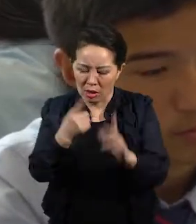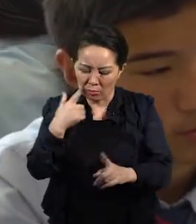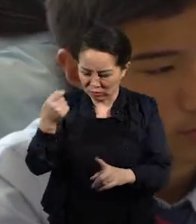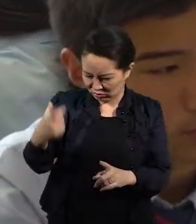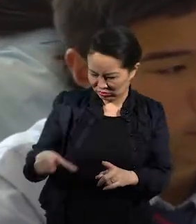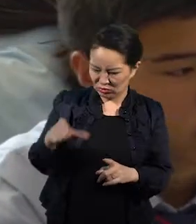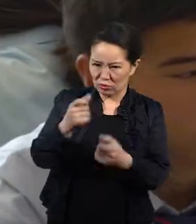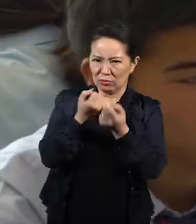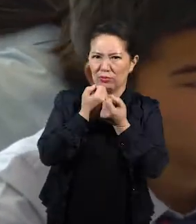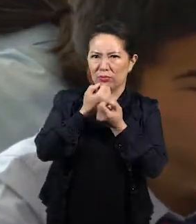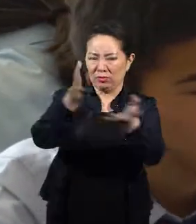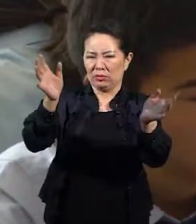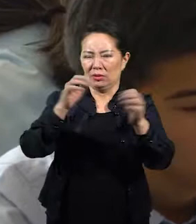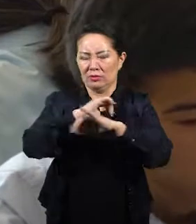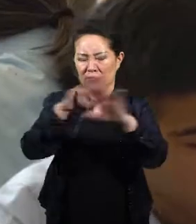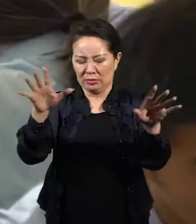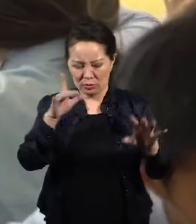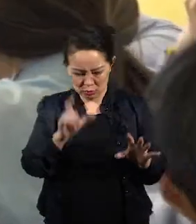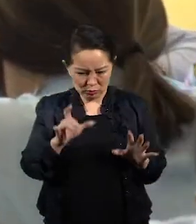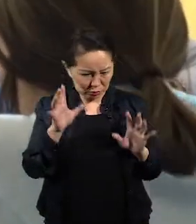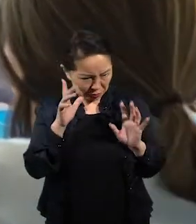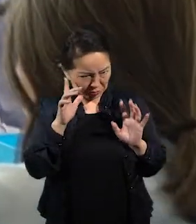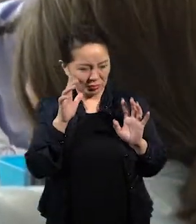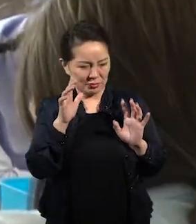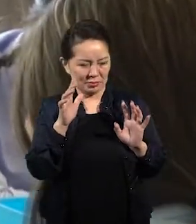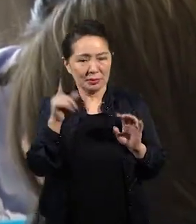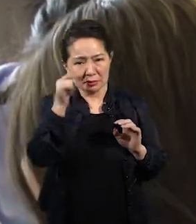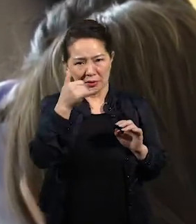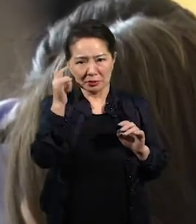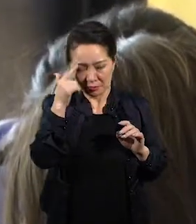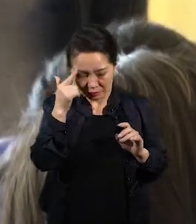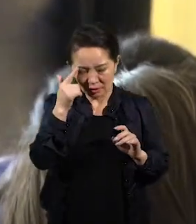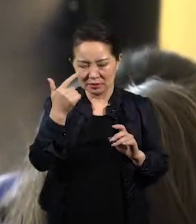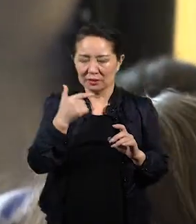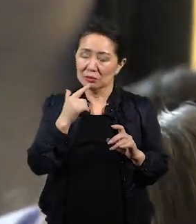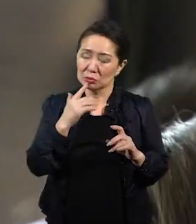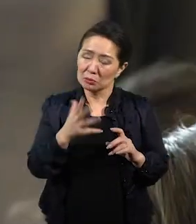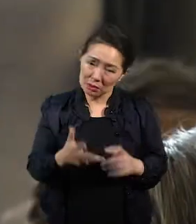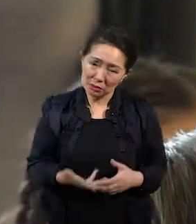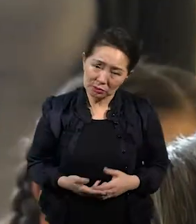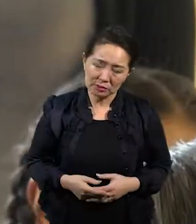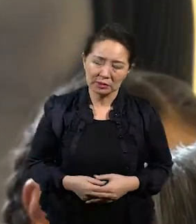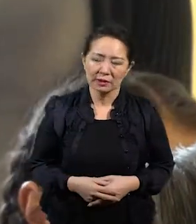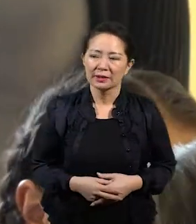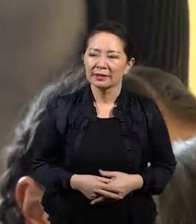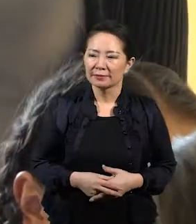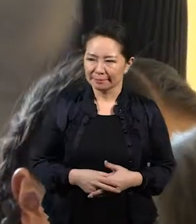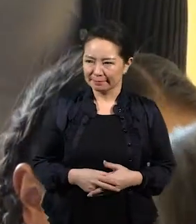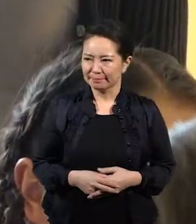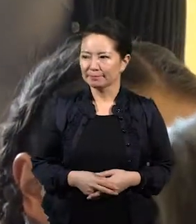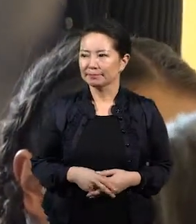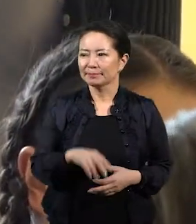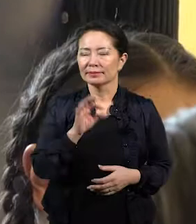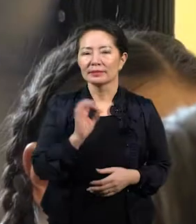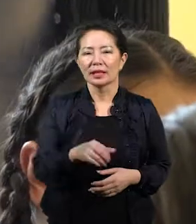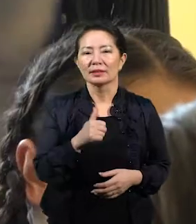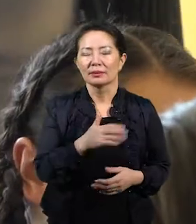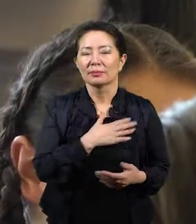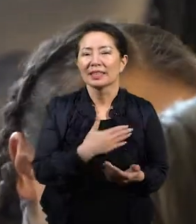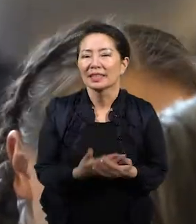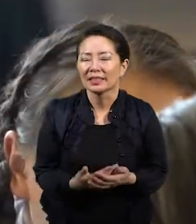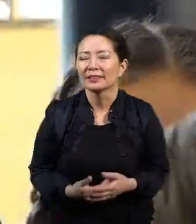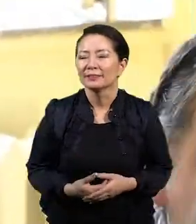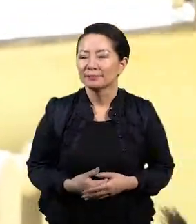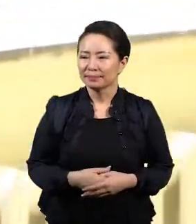одоо олон нийтэд цацчихаар чинь тэгээд хүн болгон мэдээ зарим нэг таниад айгу хэцүү байх. Тэгээд хүний эрхэд халтцж байгаа. За сайн байна,